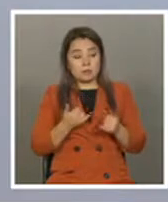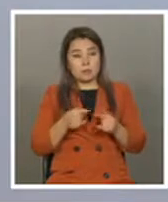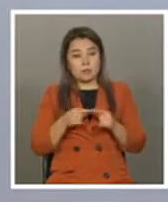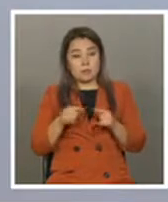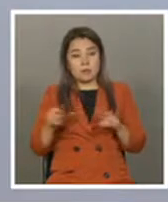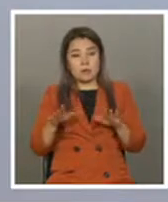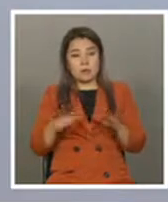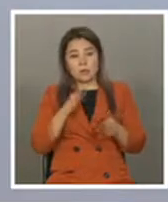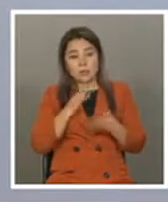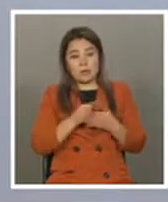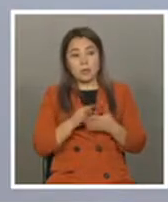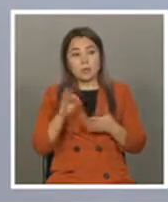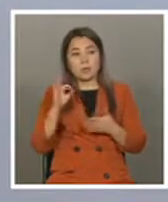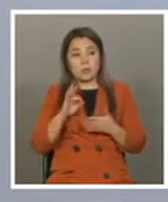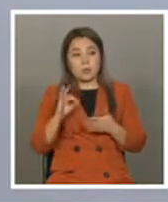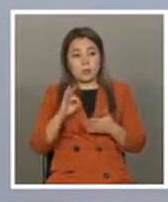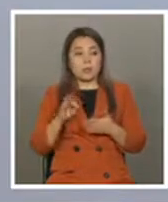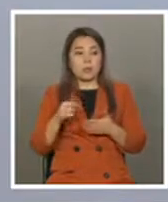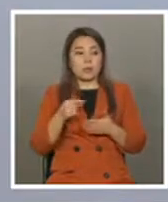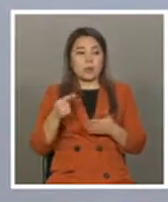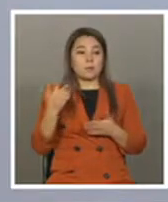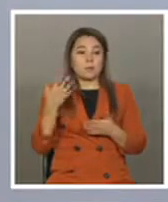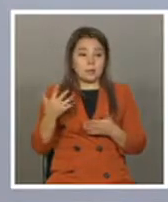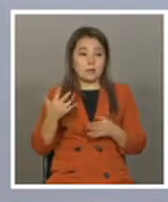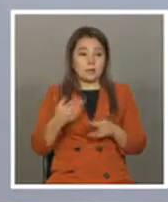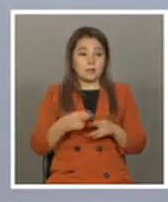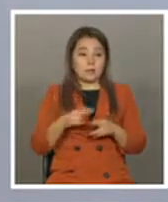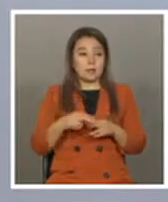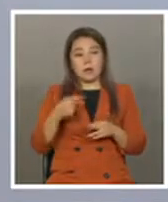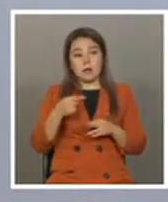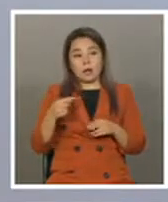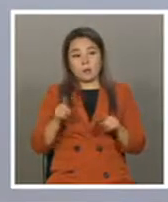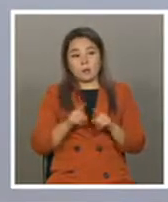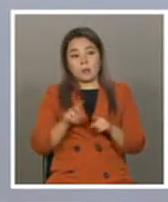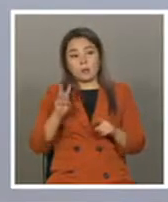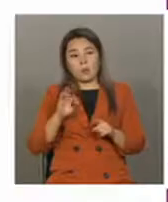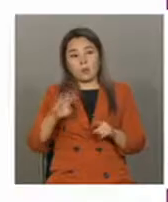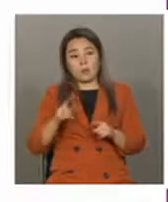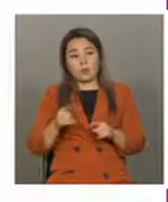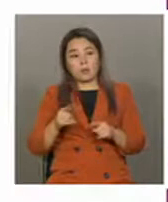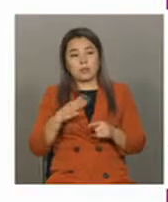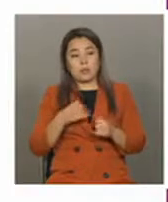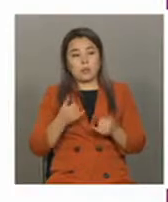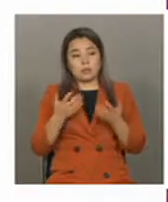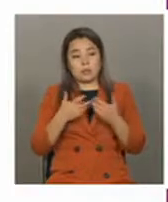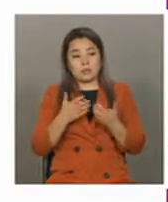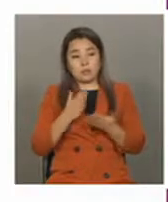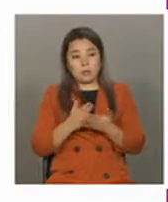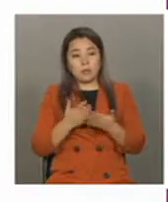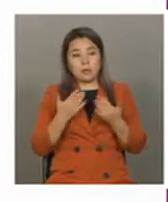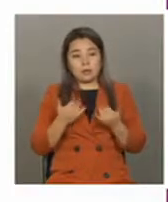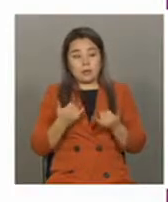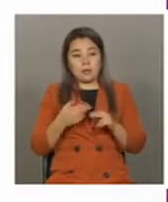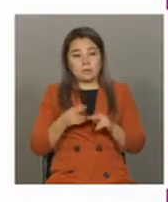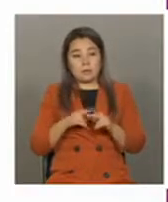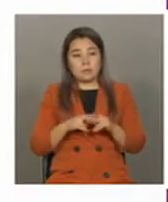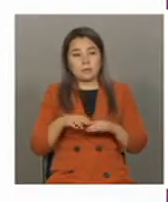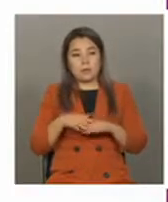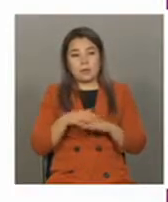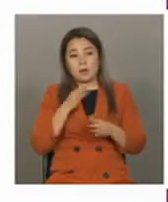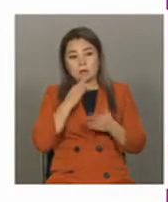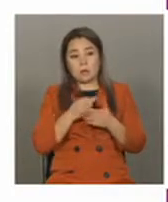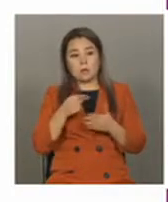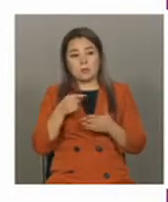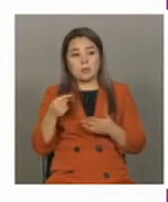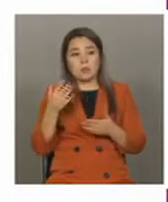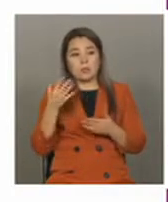біз 0-ден 5-ті азайтып осы айырманың модулін есептейміз. Сонда бұл өрнек -5-тің